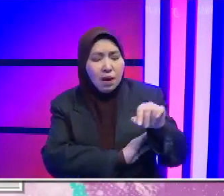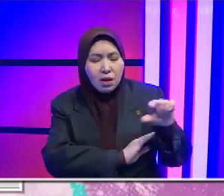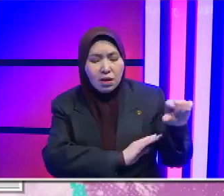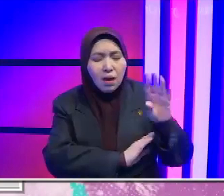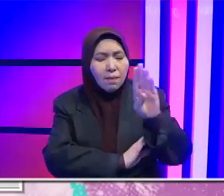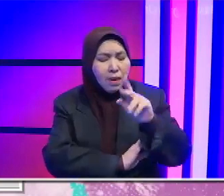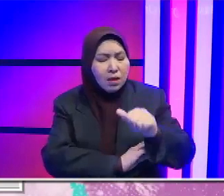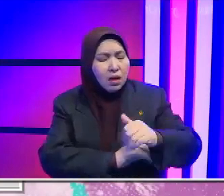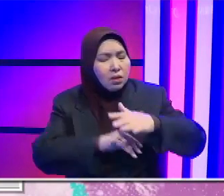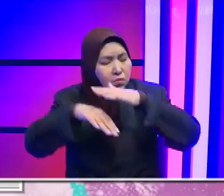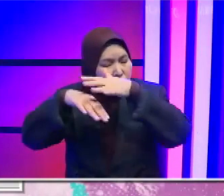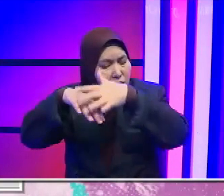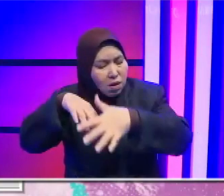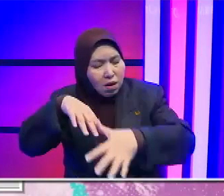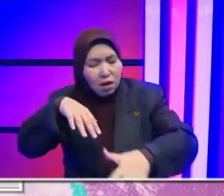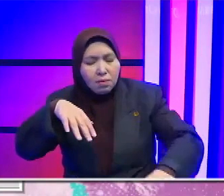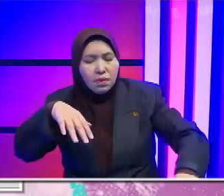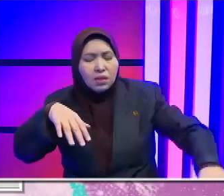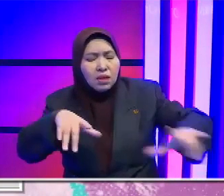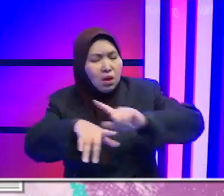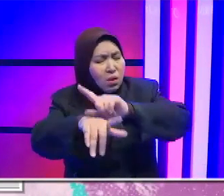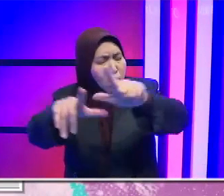شاء